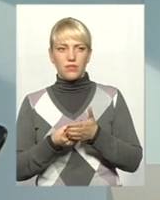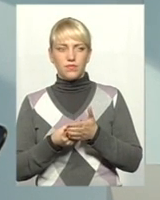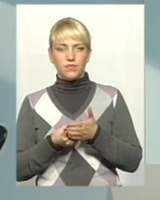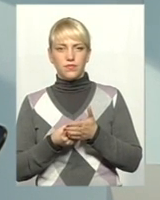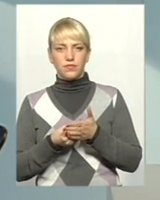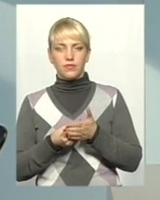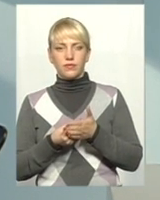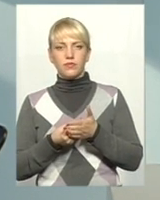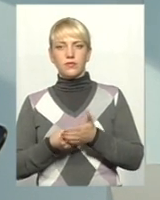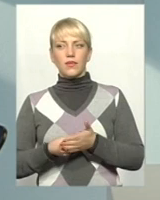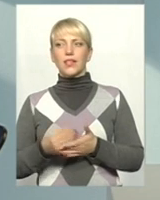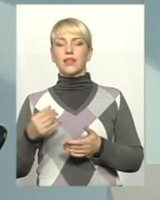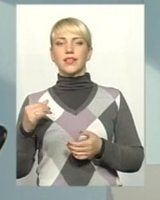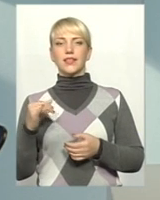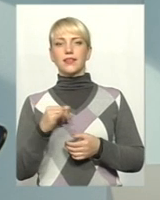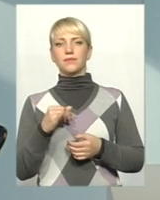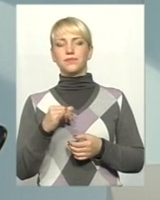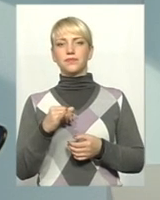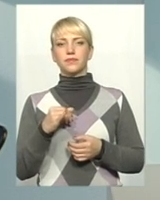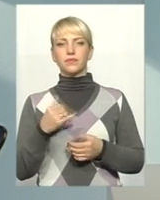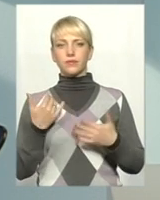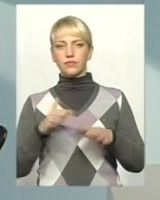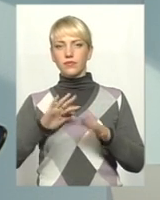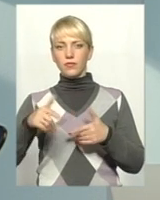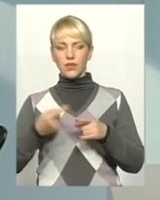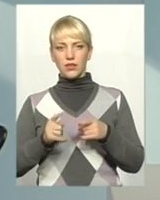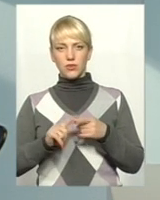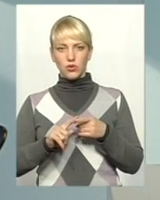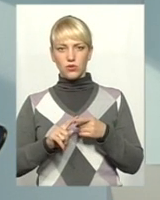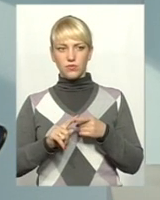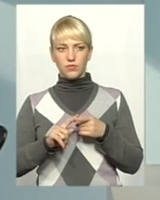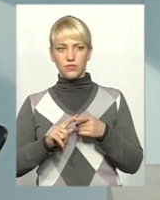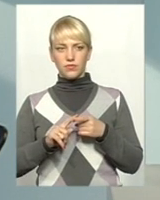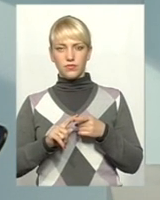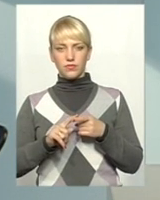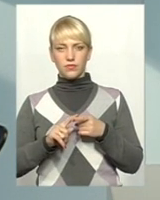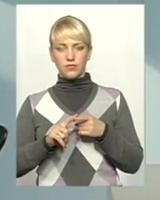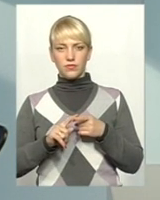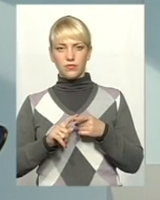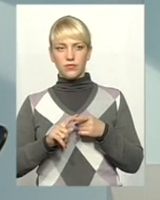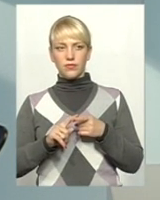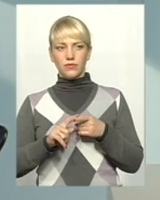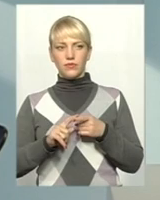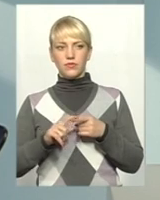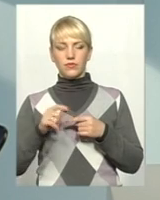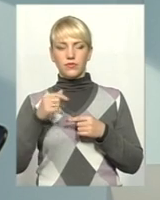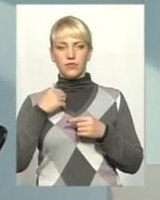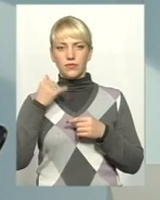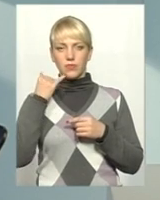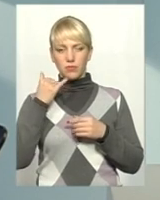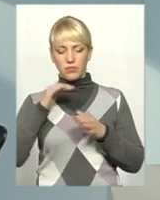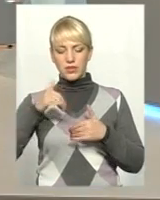на збільшення фінансування. І вже після цього, після того, як буде дзвінок, я ще розкажу